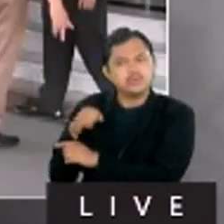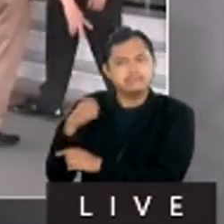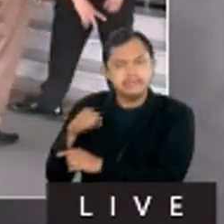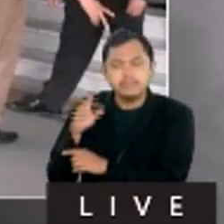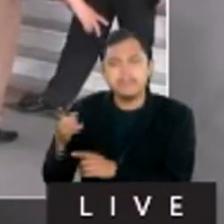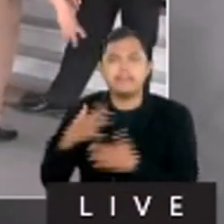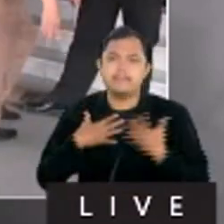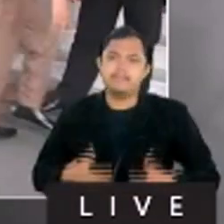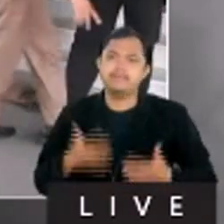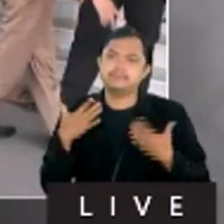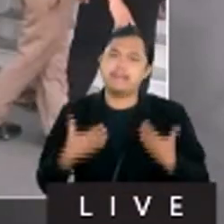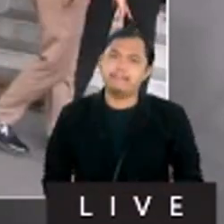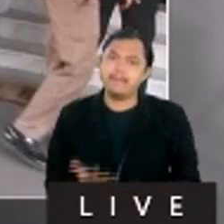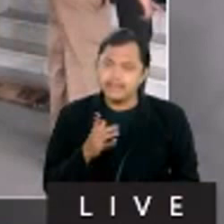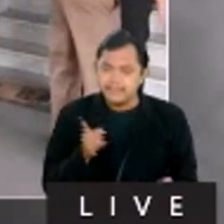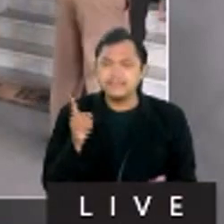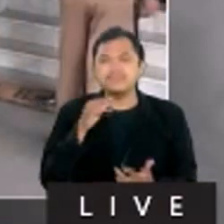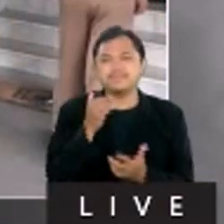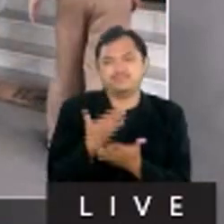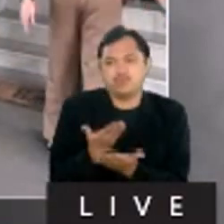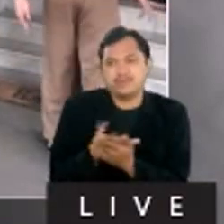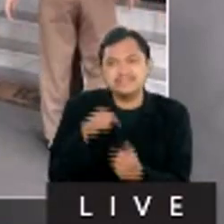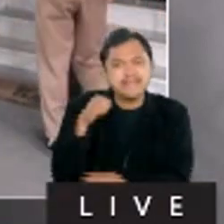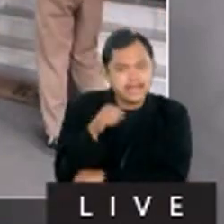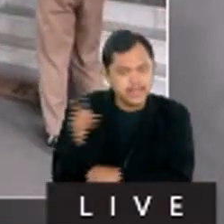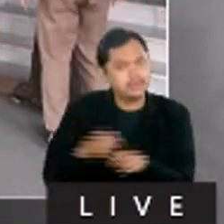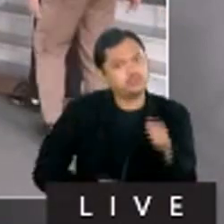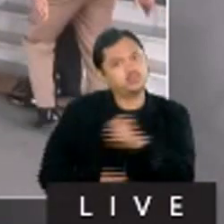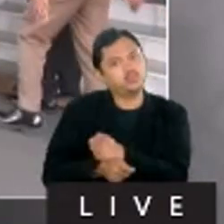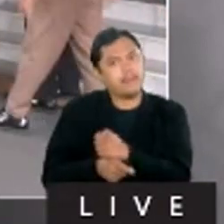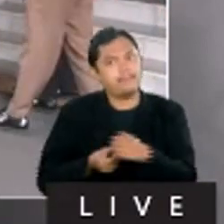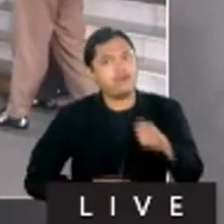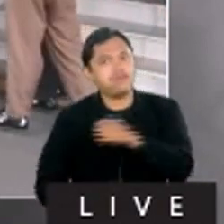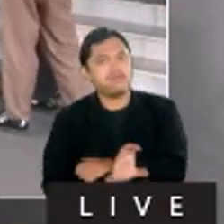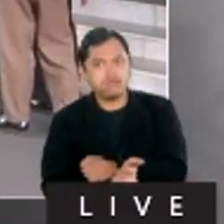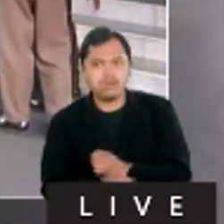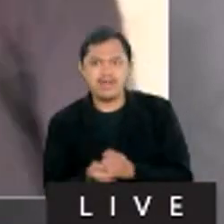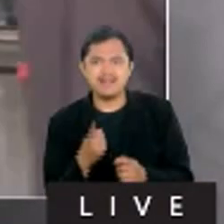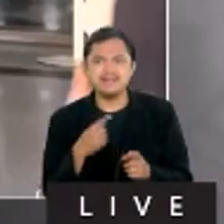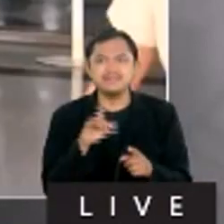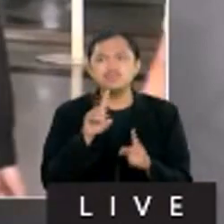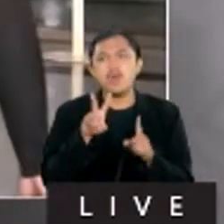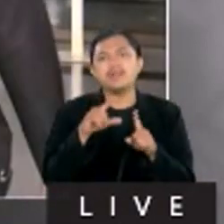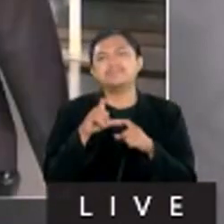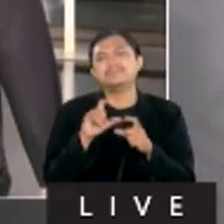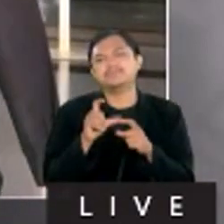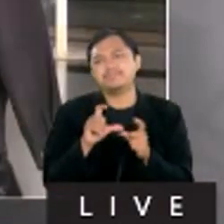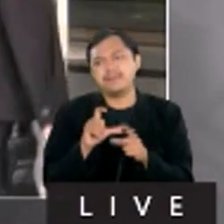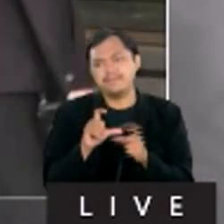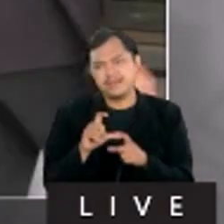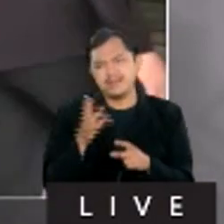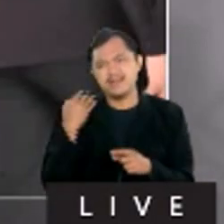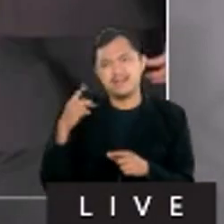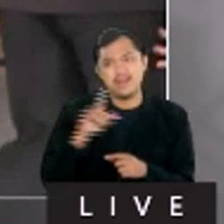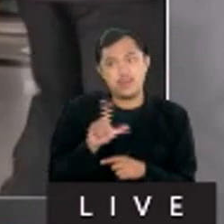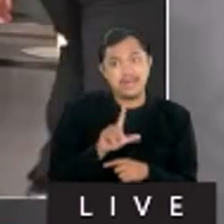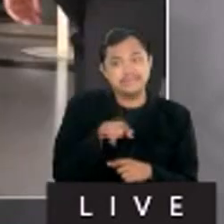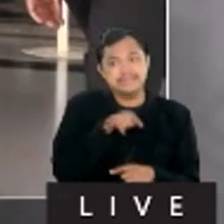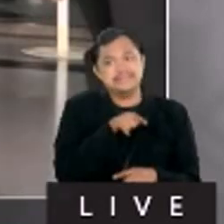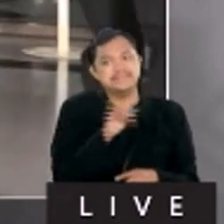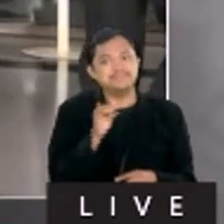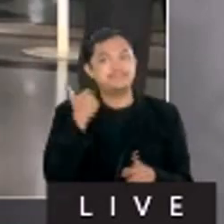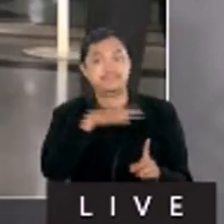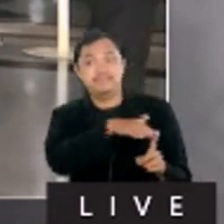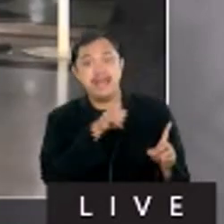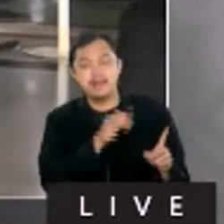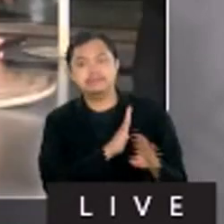ditetapkan sebagai tersangka dugaan kasus suap dan gratifikasi pada 12 September. Lukas NMB sempat mangkir dari pemeriksaan yang pertama karena menyebut